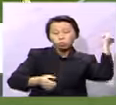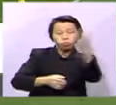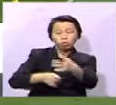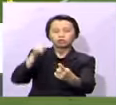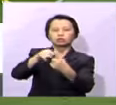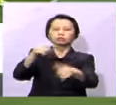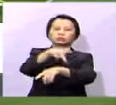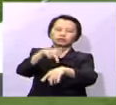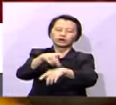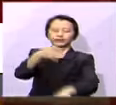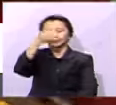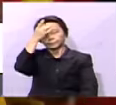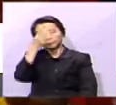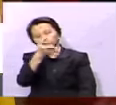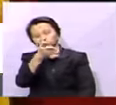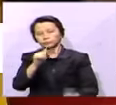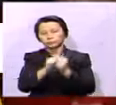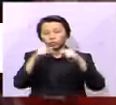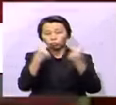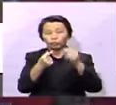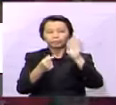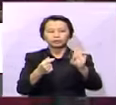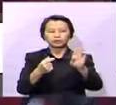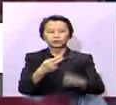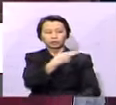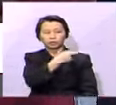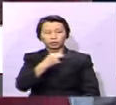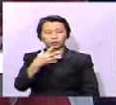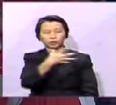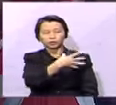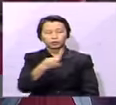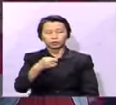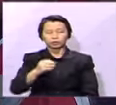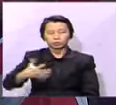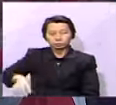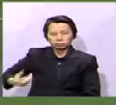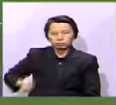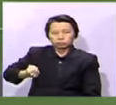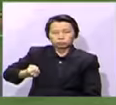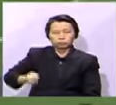padang ketika aksi peringkat kumpulan B antara Indonesia dan Kemboja.